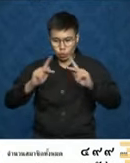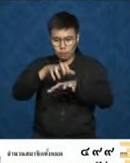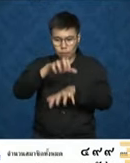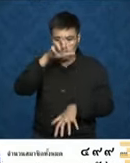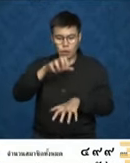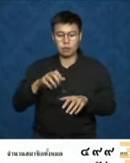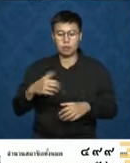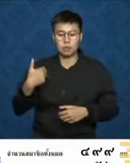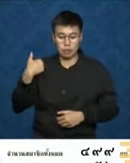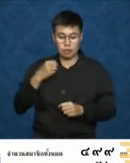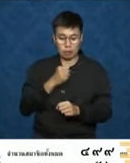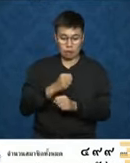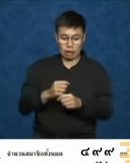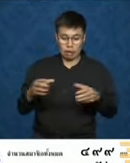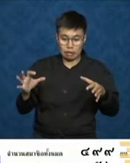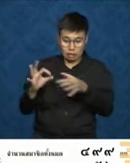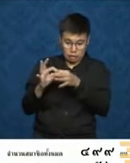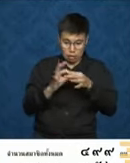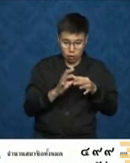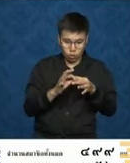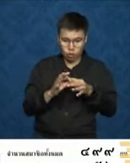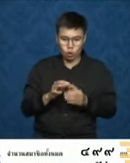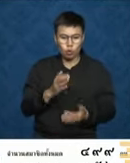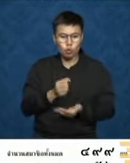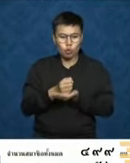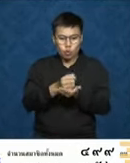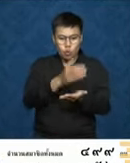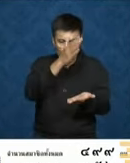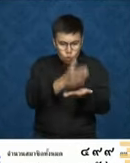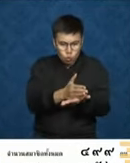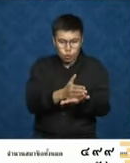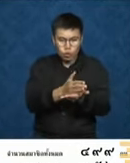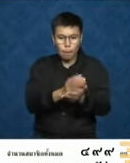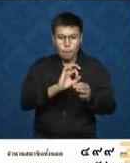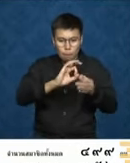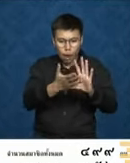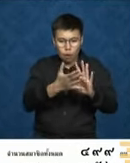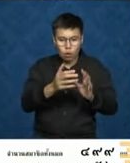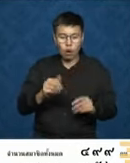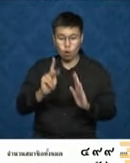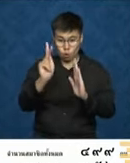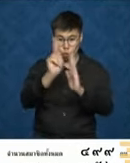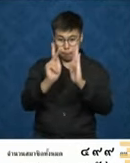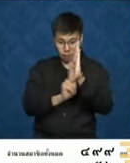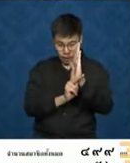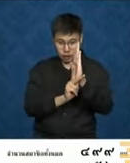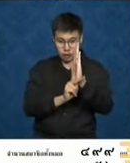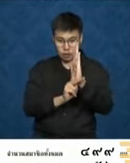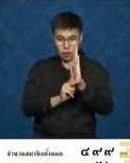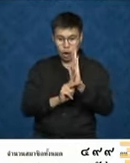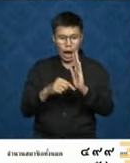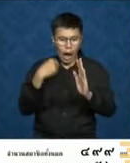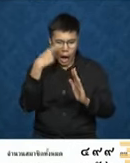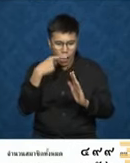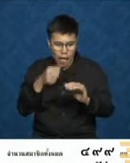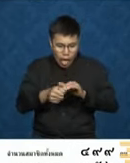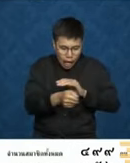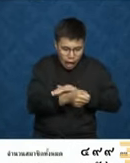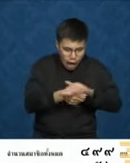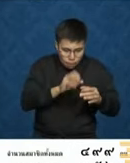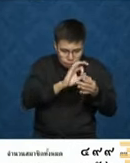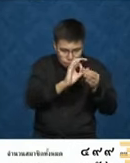ข้องให้พิจารณาสั่งระงับการเผาในที่โล่งชั่วคราวและใช้มาตรการทางกฎหมายมาลงโทษผู้ที่รักรอบ